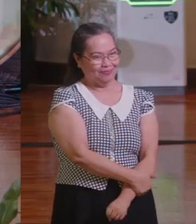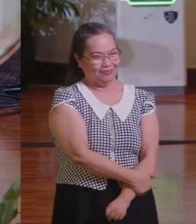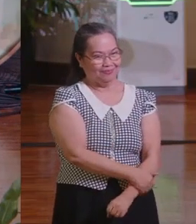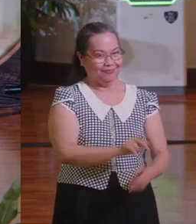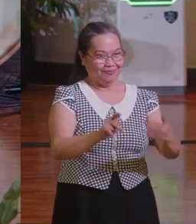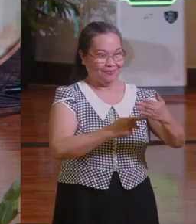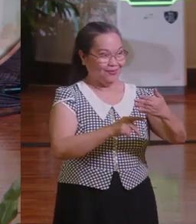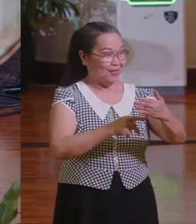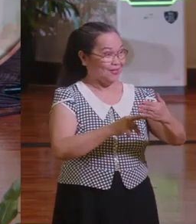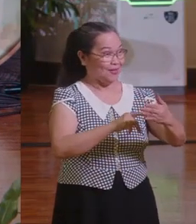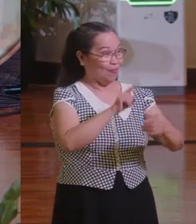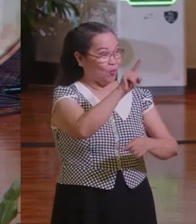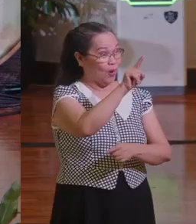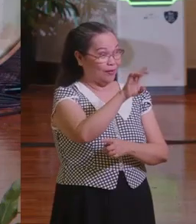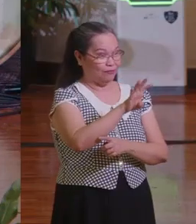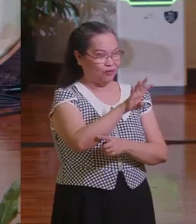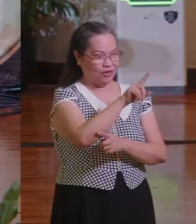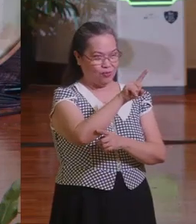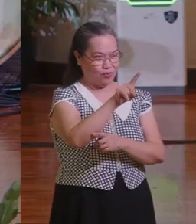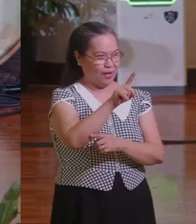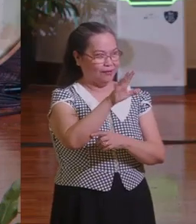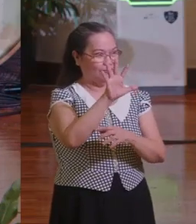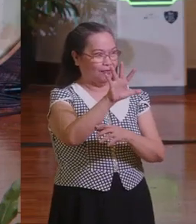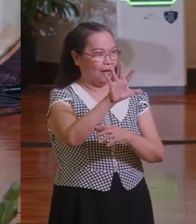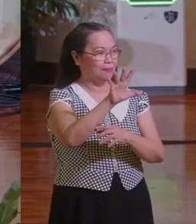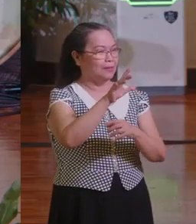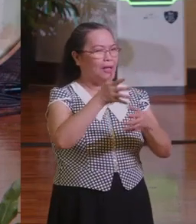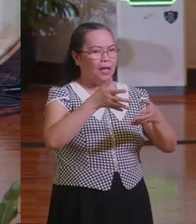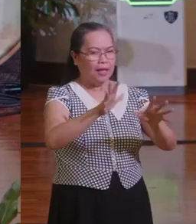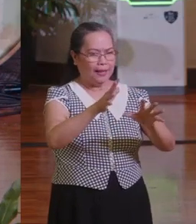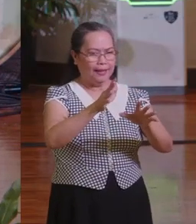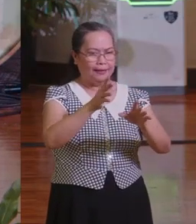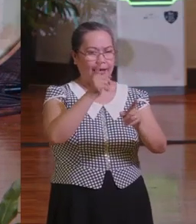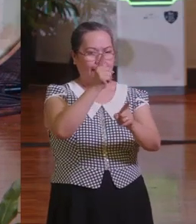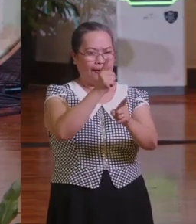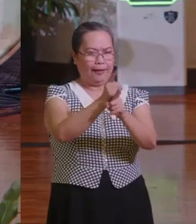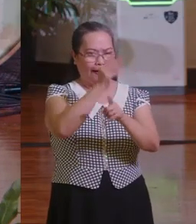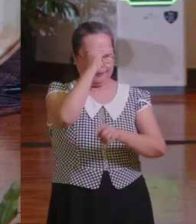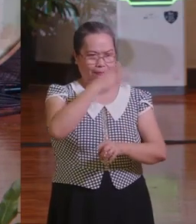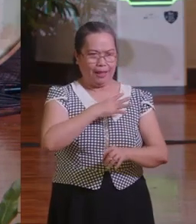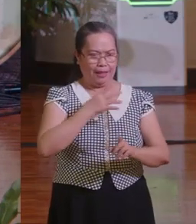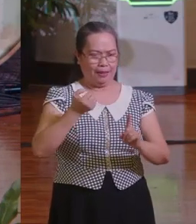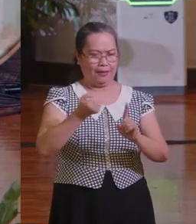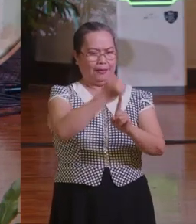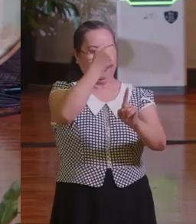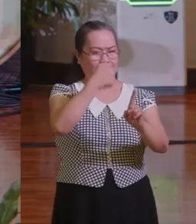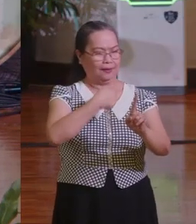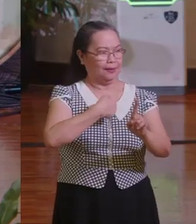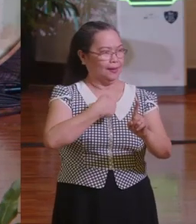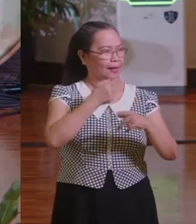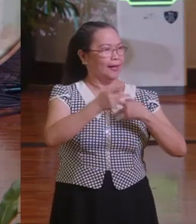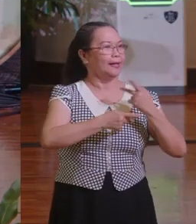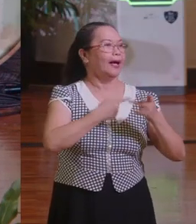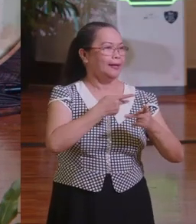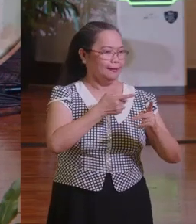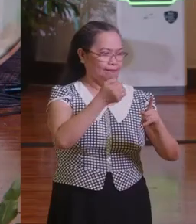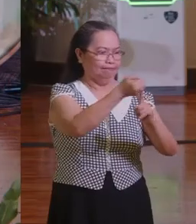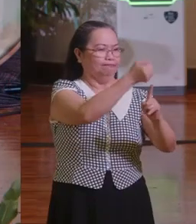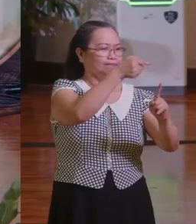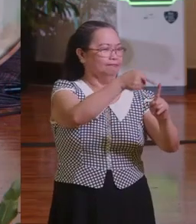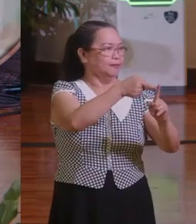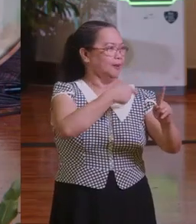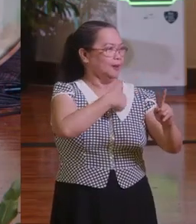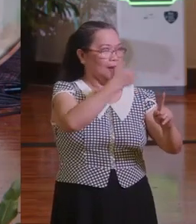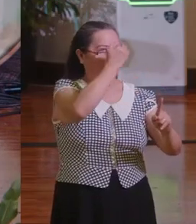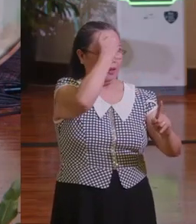Psalm 141:5, let a righteous man strike me. It is a kindness. Let